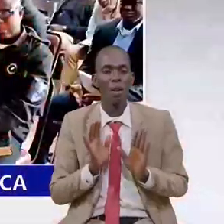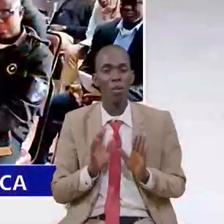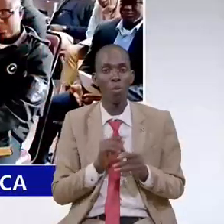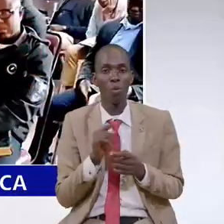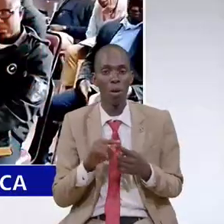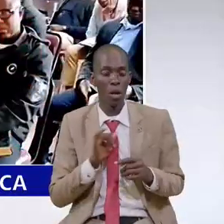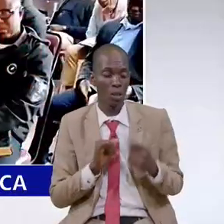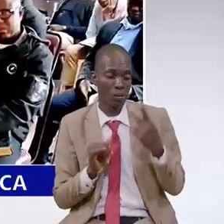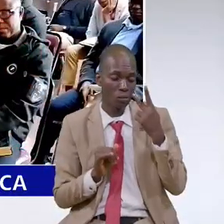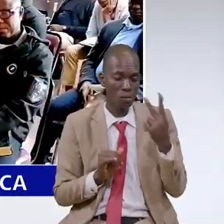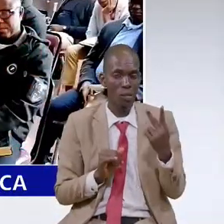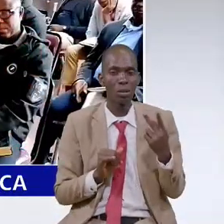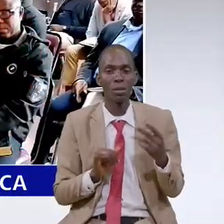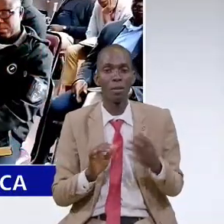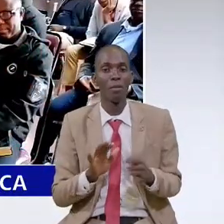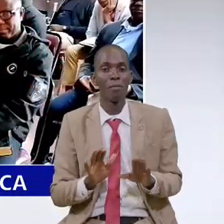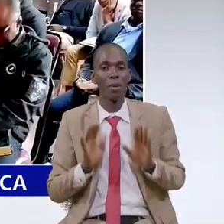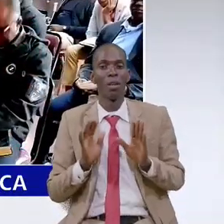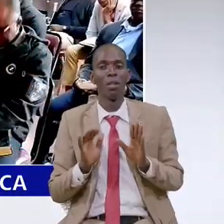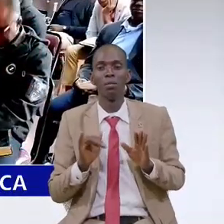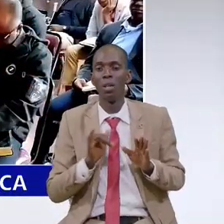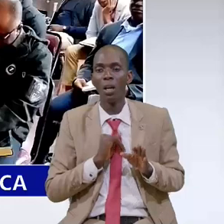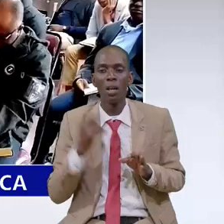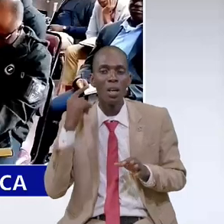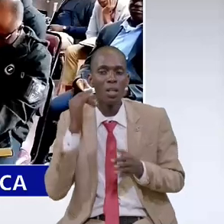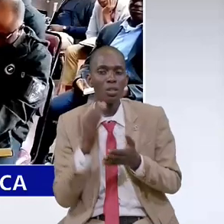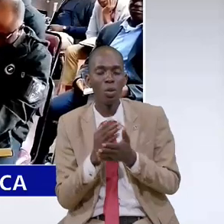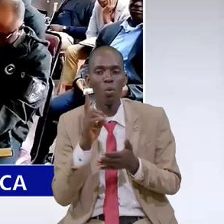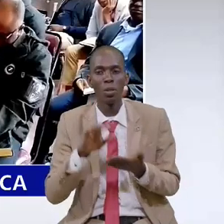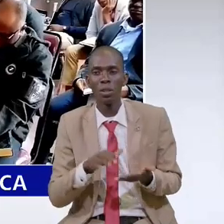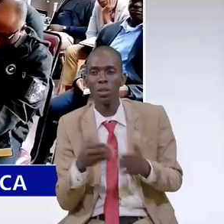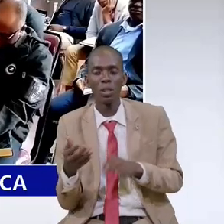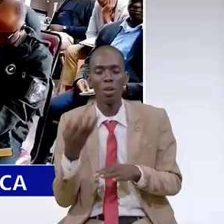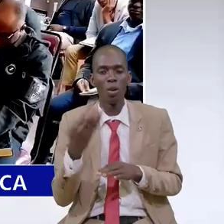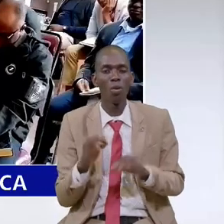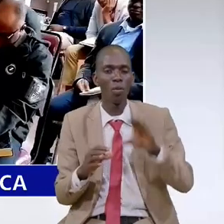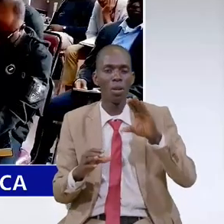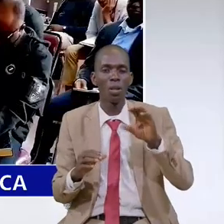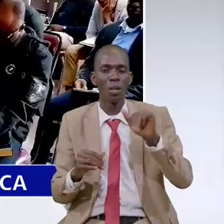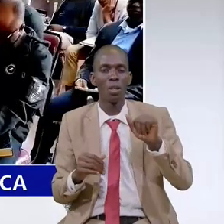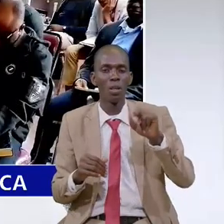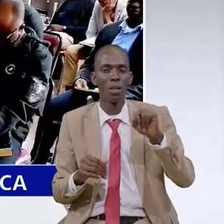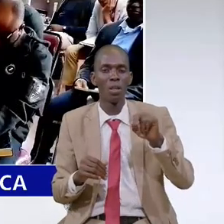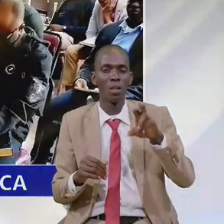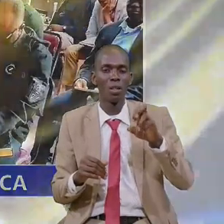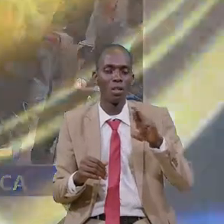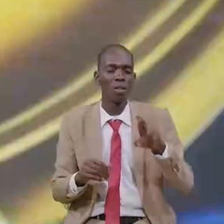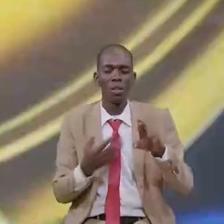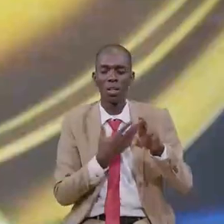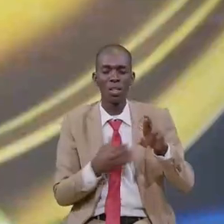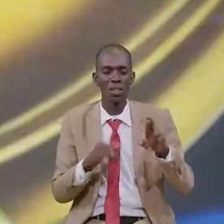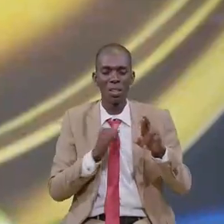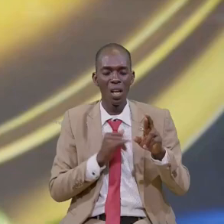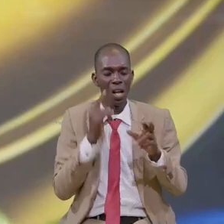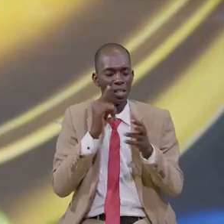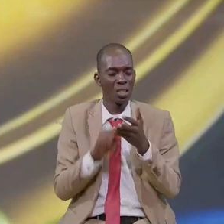cette chose-là, la crainte. J'entends que quelqu'un est mort du cancer et j'examine comment est-ce qu'il